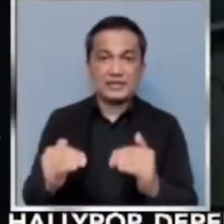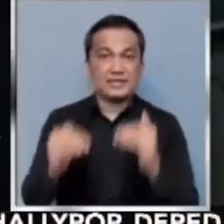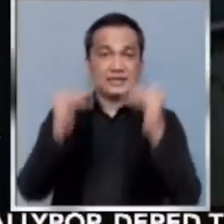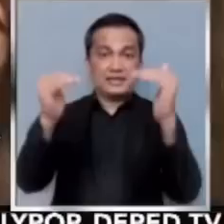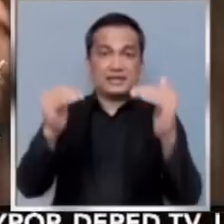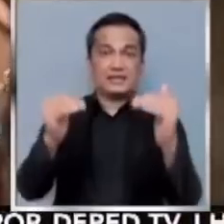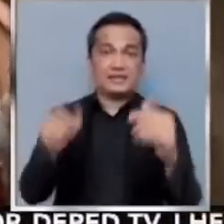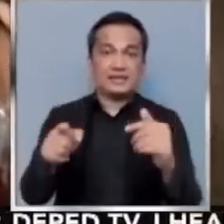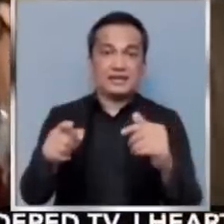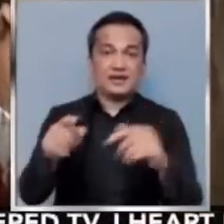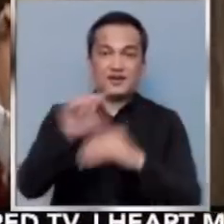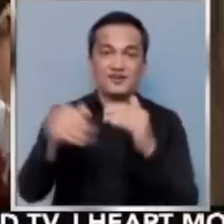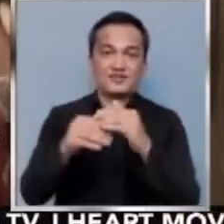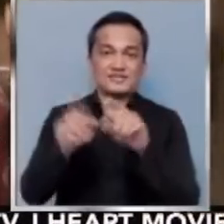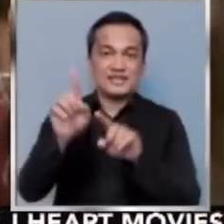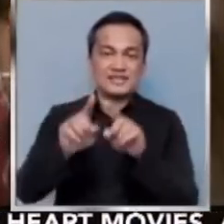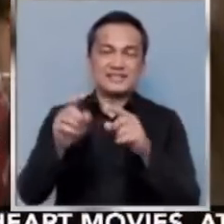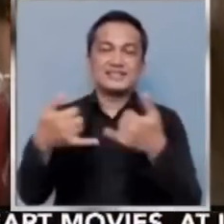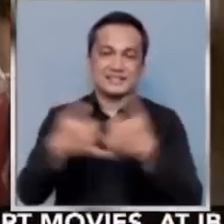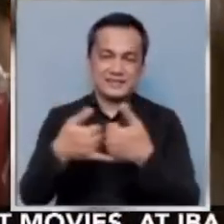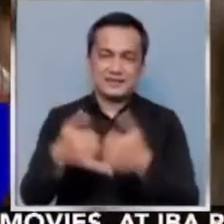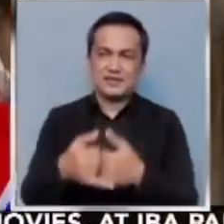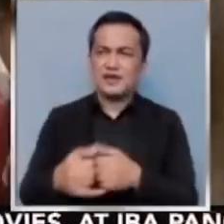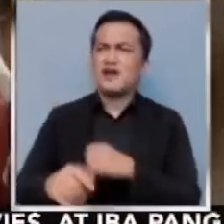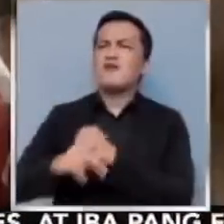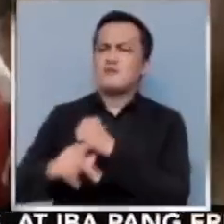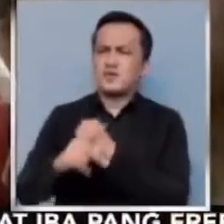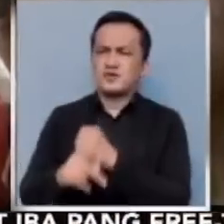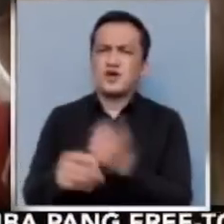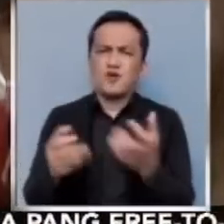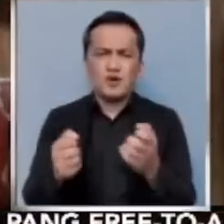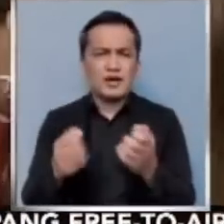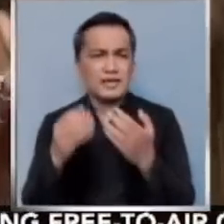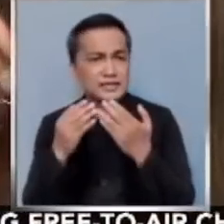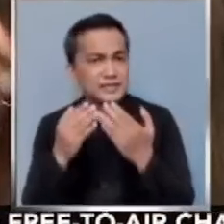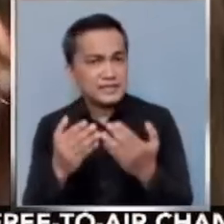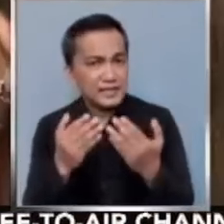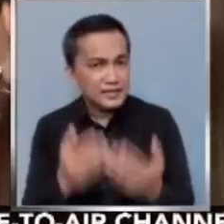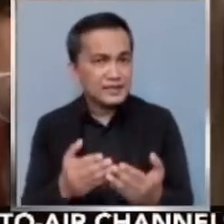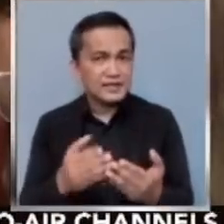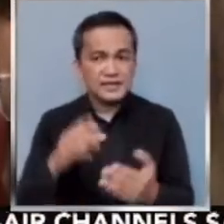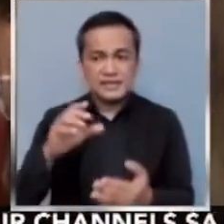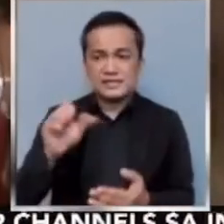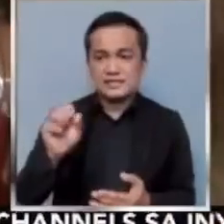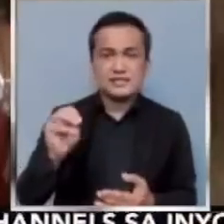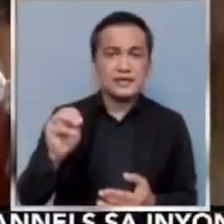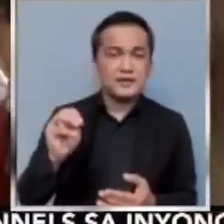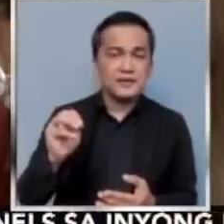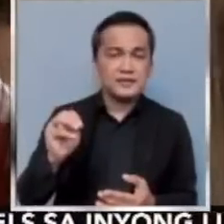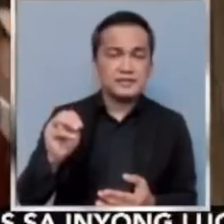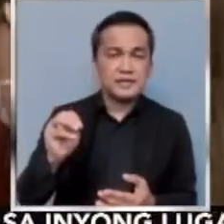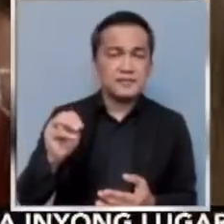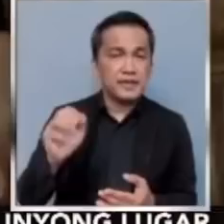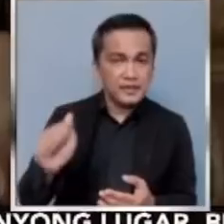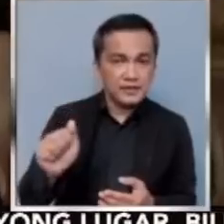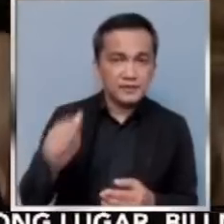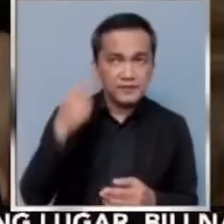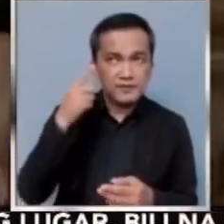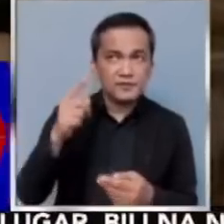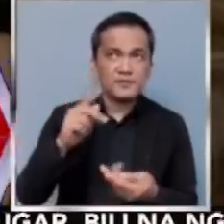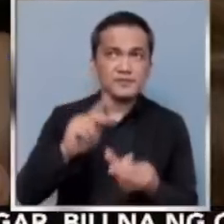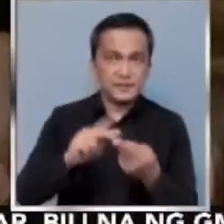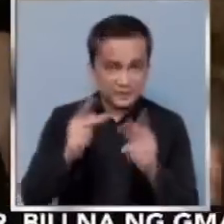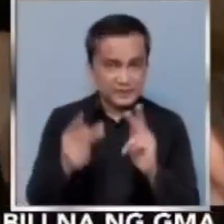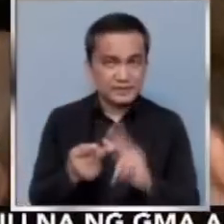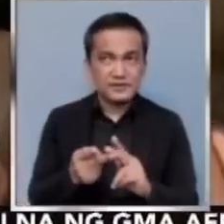All-Star Game. It's a promotion and I would like to thank also GMA for the partnership. Our goal also